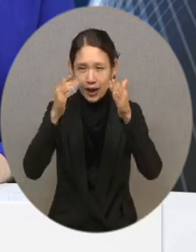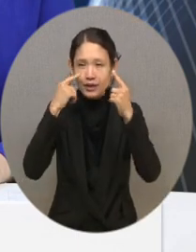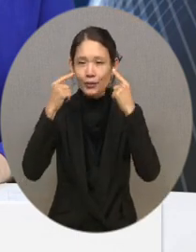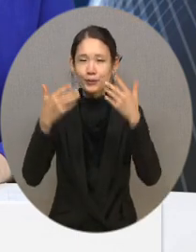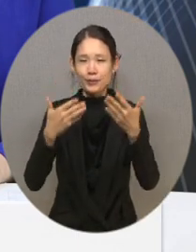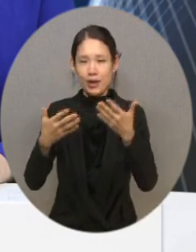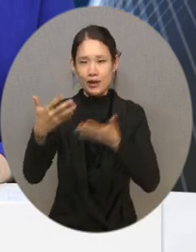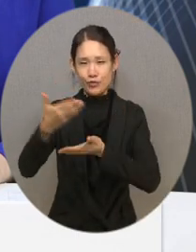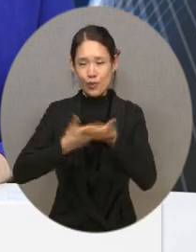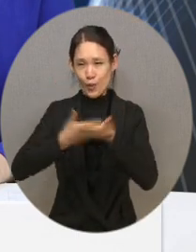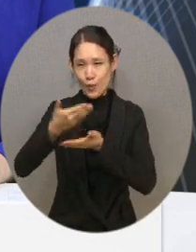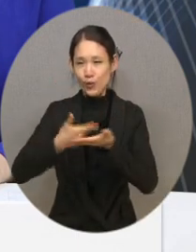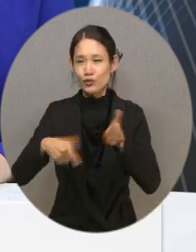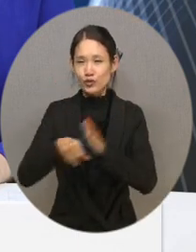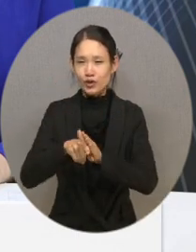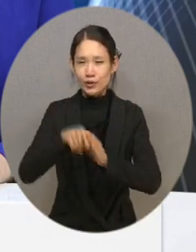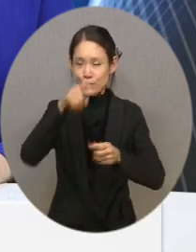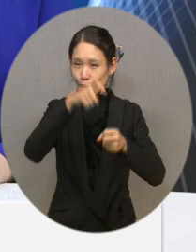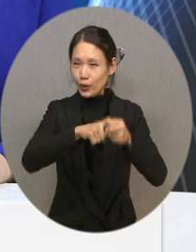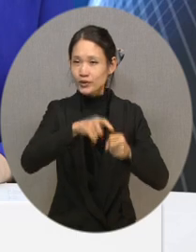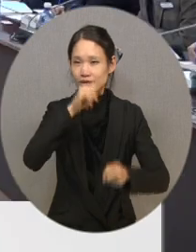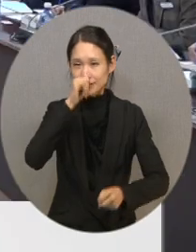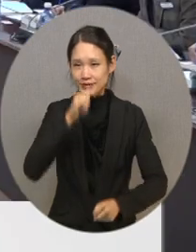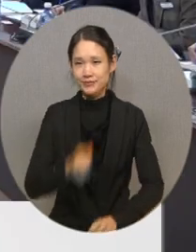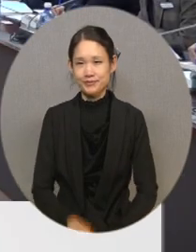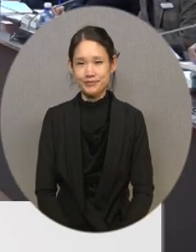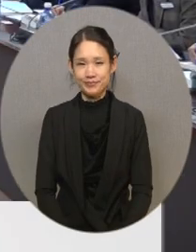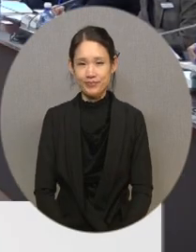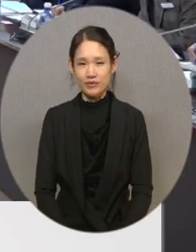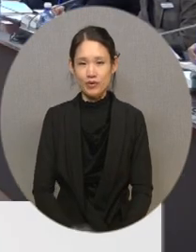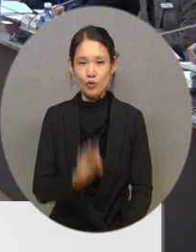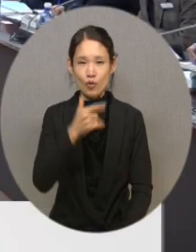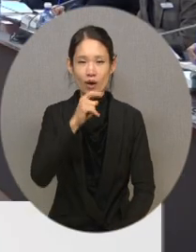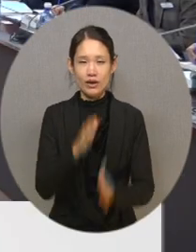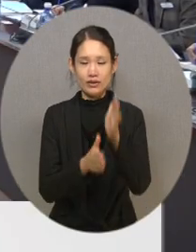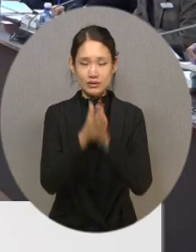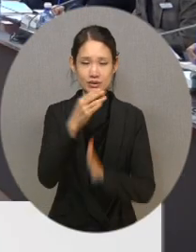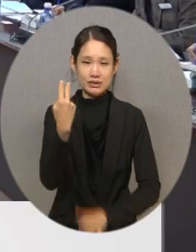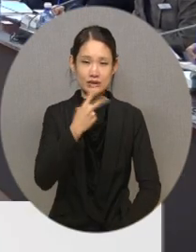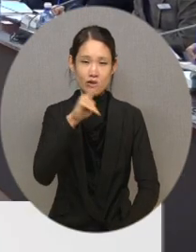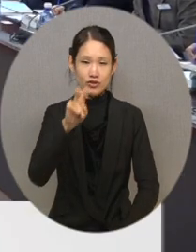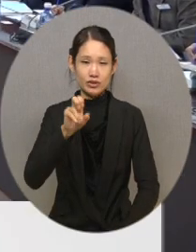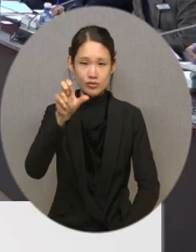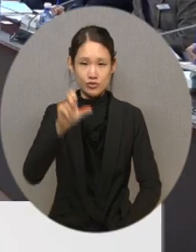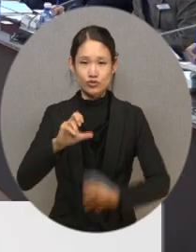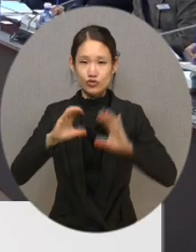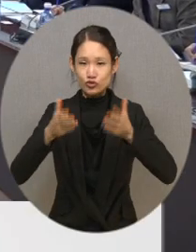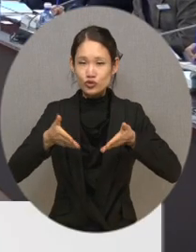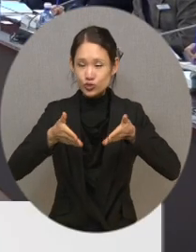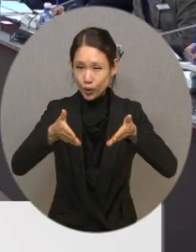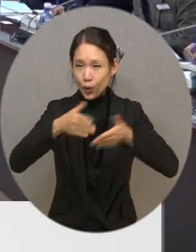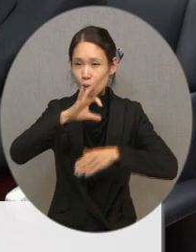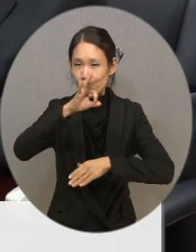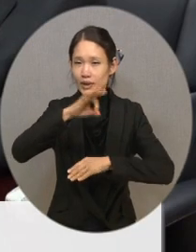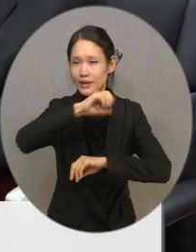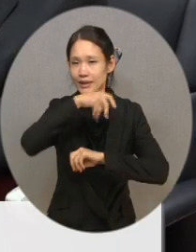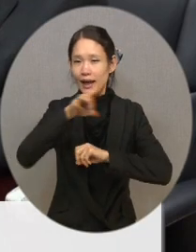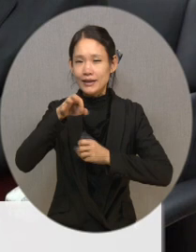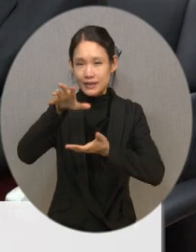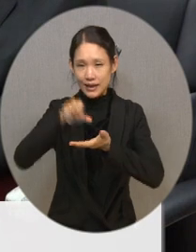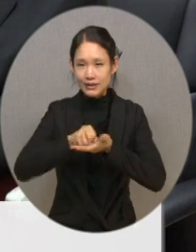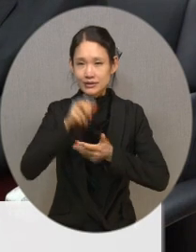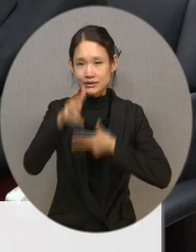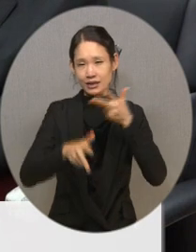마련됐습니다. 황영재 기자입니다. 광양시가 2025년도 국비예산 건의 사업으로 총